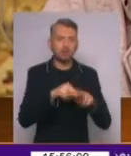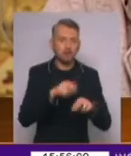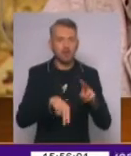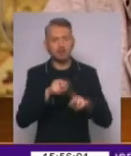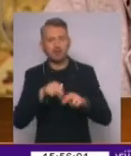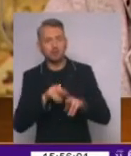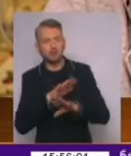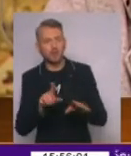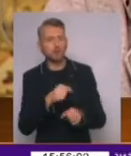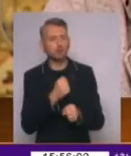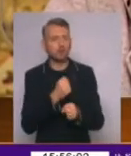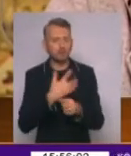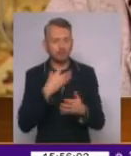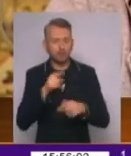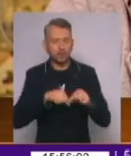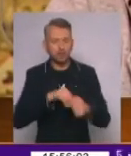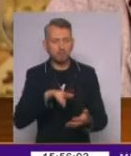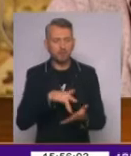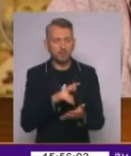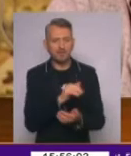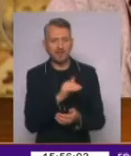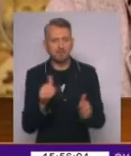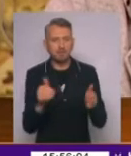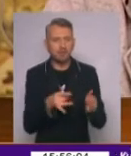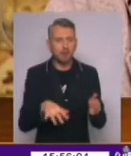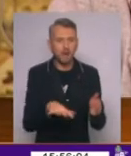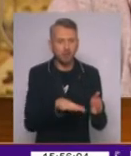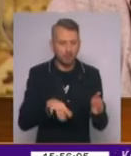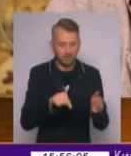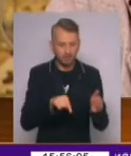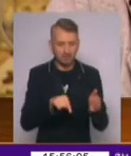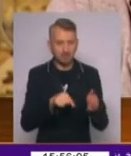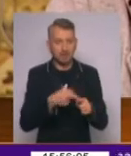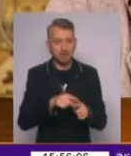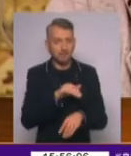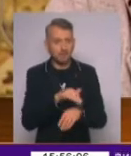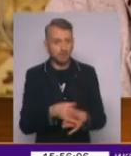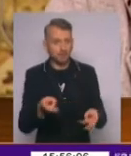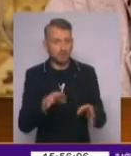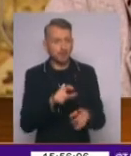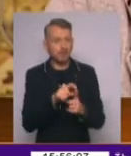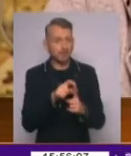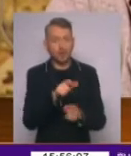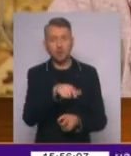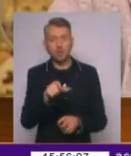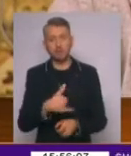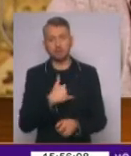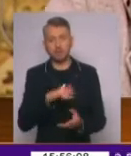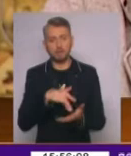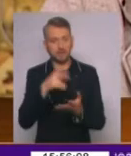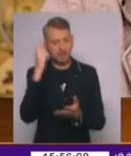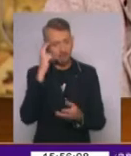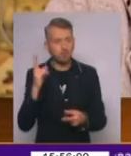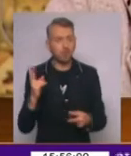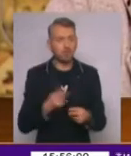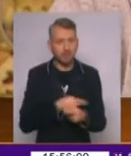будувати, що робити в своєму рідному місті на рівні мікрорайонів, то це фактично залишається на словах. Люди в нас в місті Києві